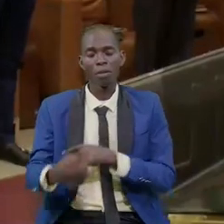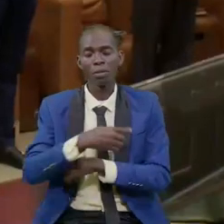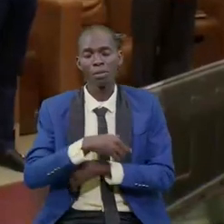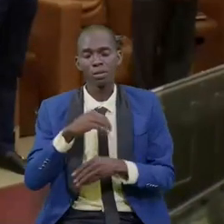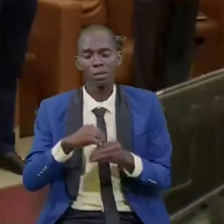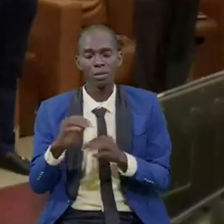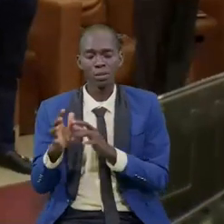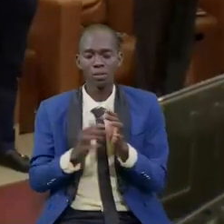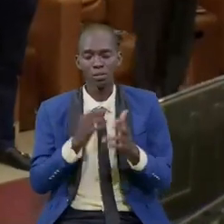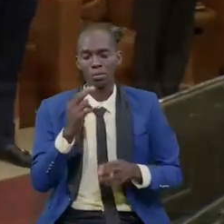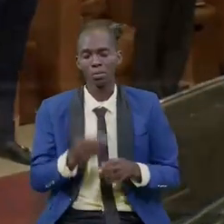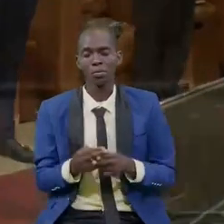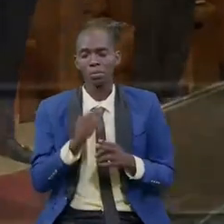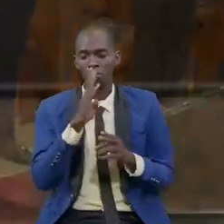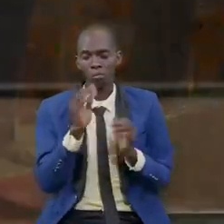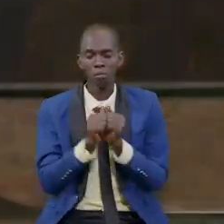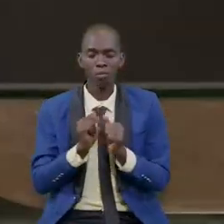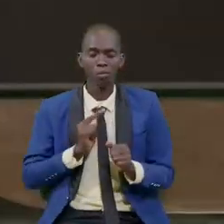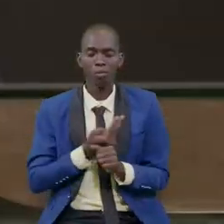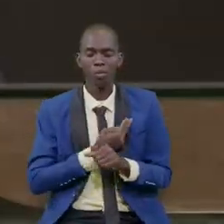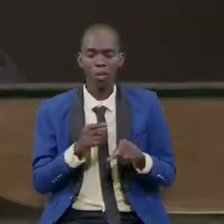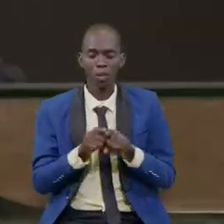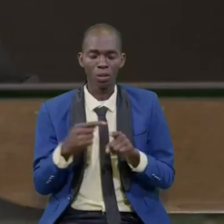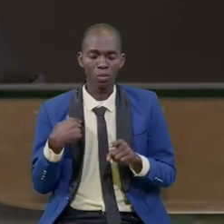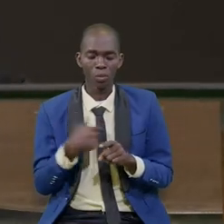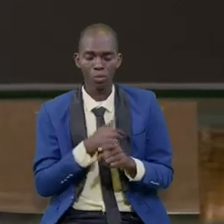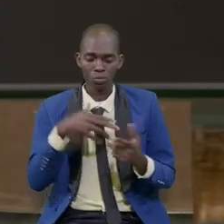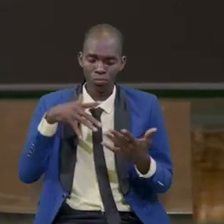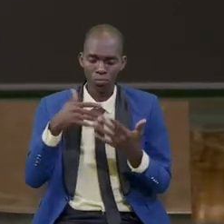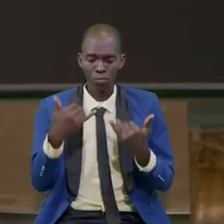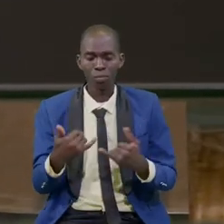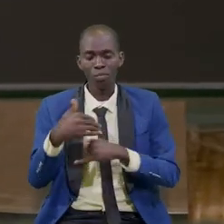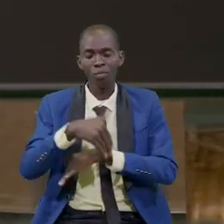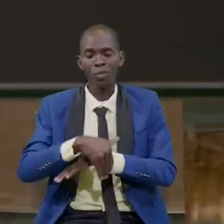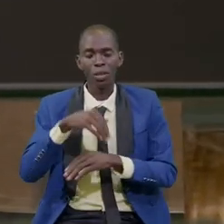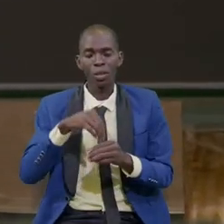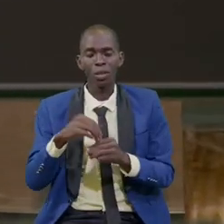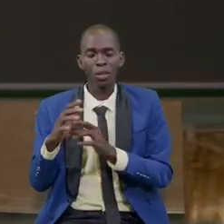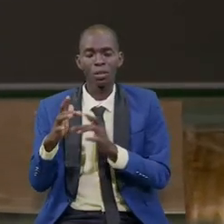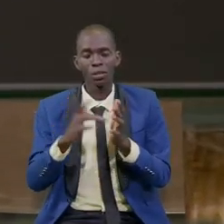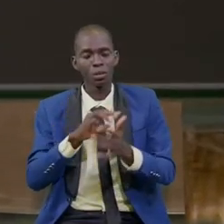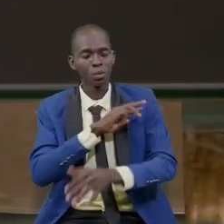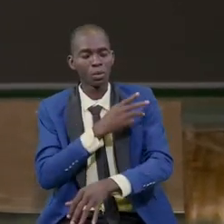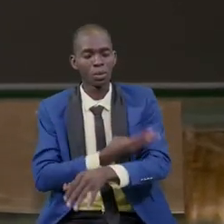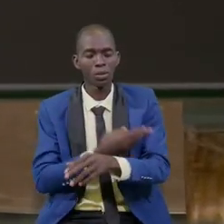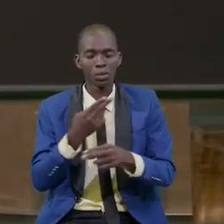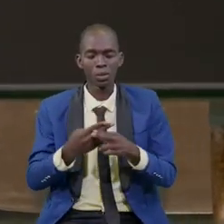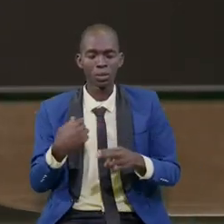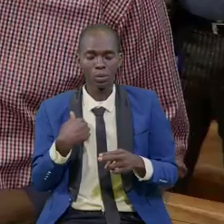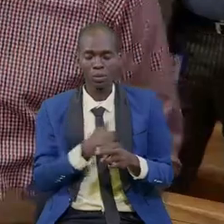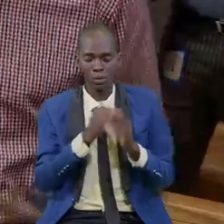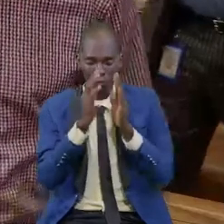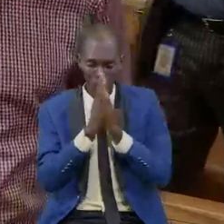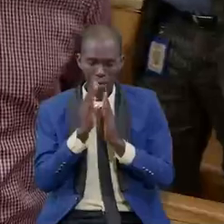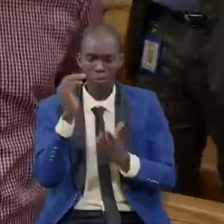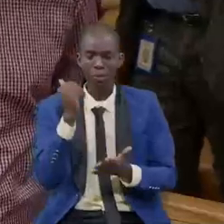conduise le corps entier en enfer au dernier jour au nom de Jésus. Aide-nous comme nous étudions ce soir. Au nom puissant